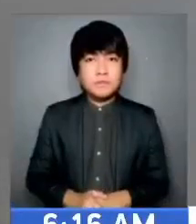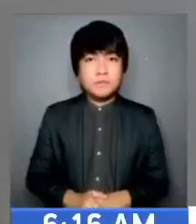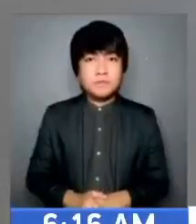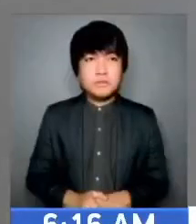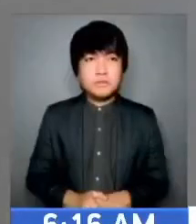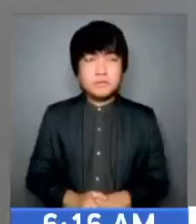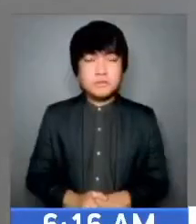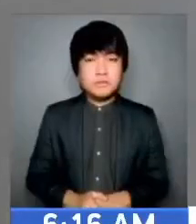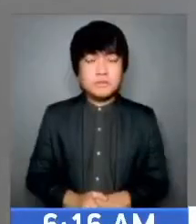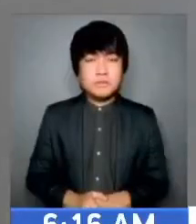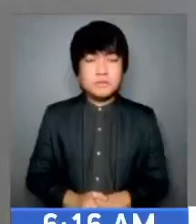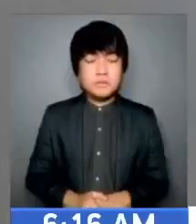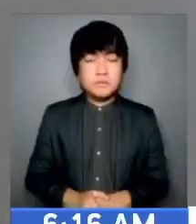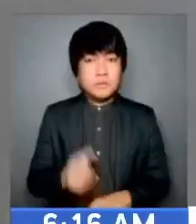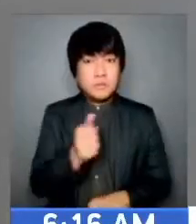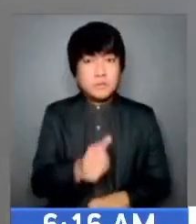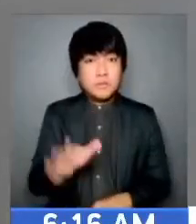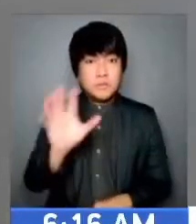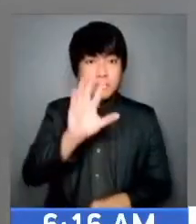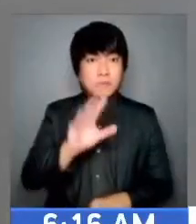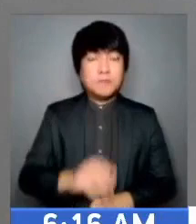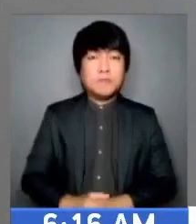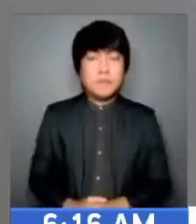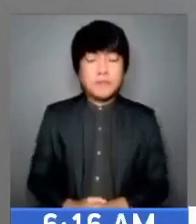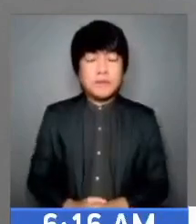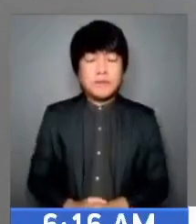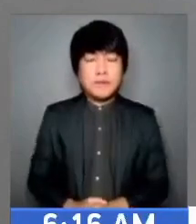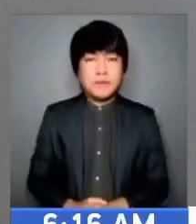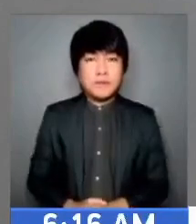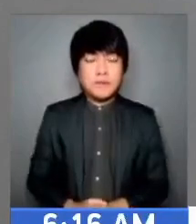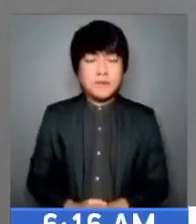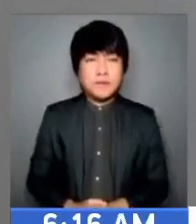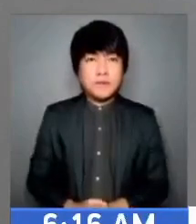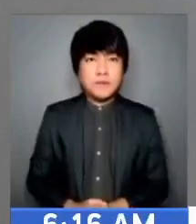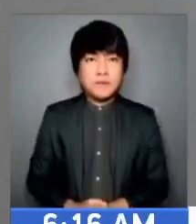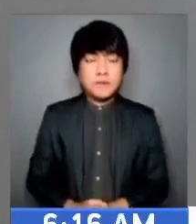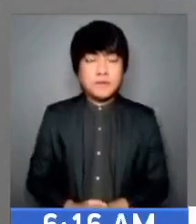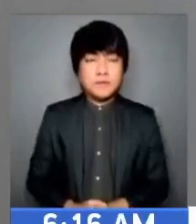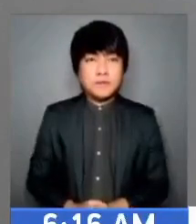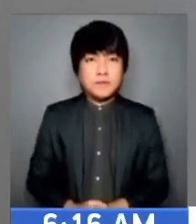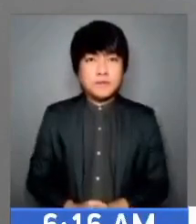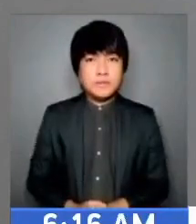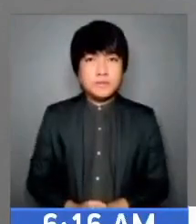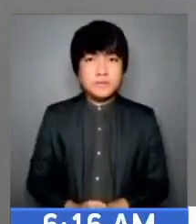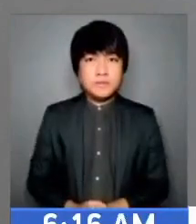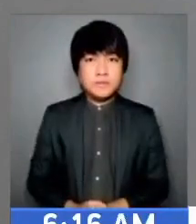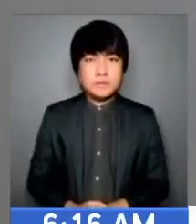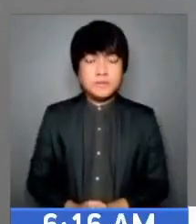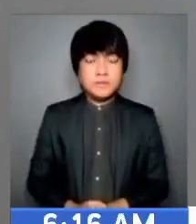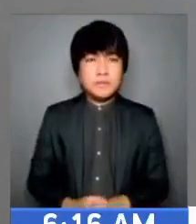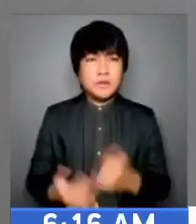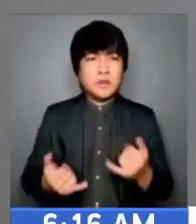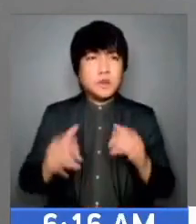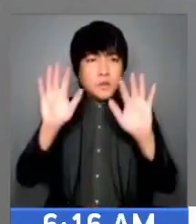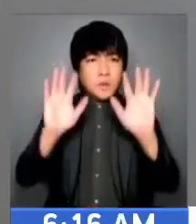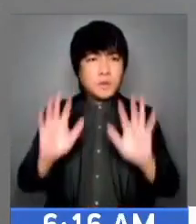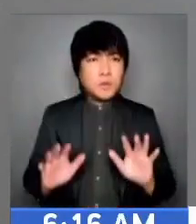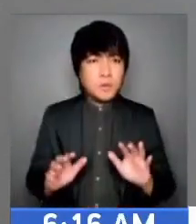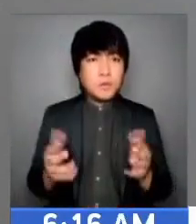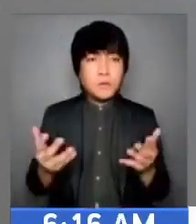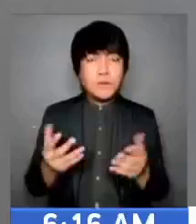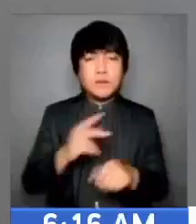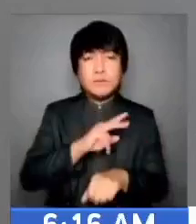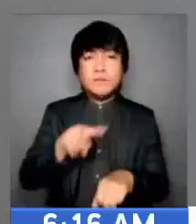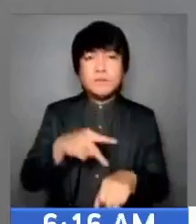Magandang umaga mga kapuso, magiging maayos ang lagay ng panahon sa malaking bahagi ng bansa ngayong araw. Pero posible pa rin ang mabiglang